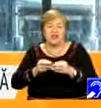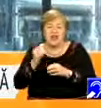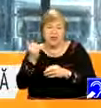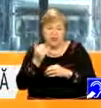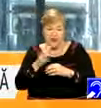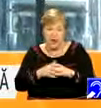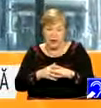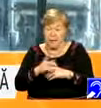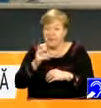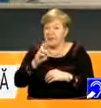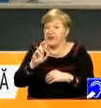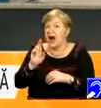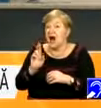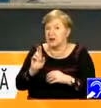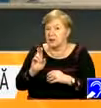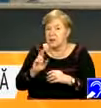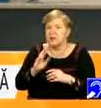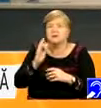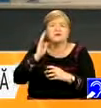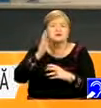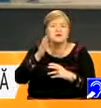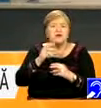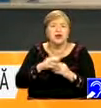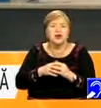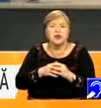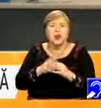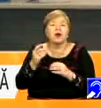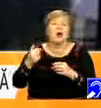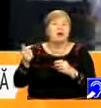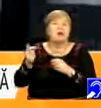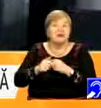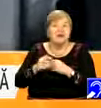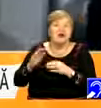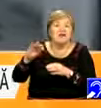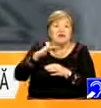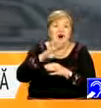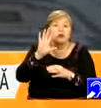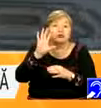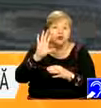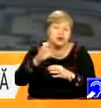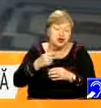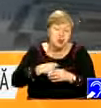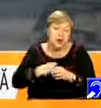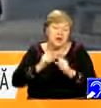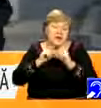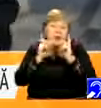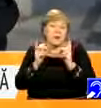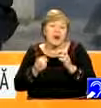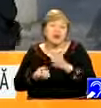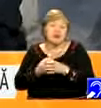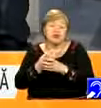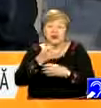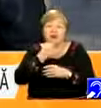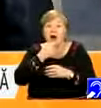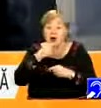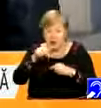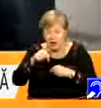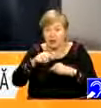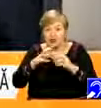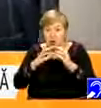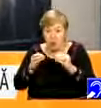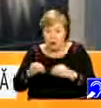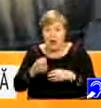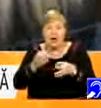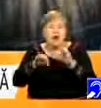schimb, în perspectiva valului 5 care ar putea apărea la începutul acestui an și în țara noastră, se